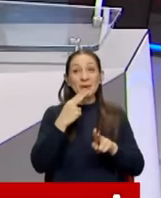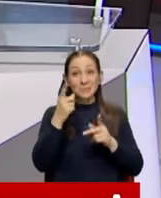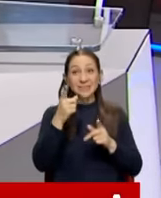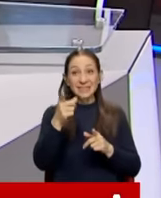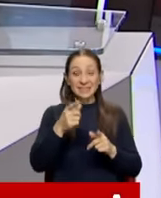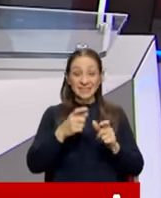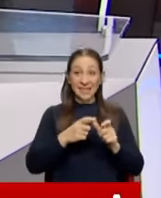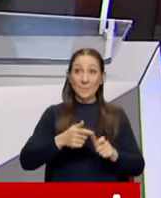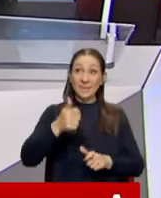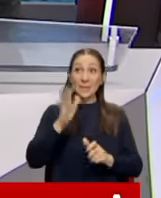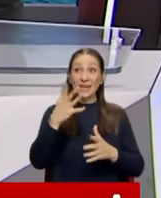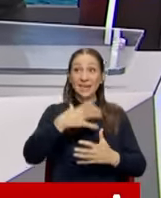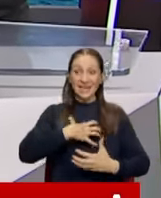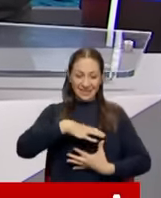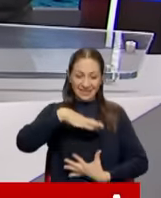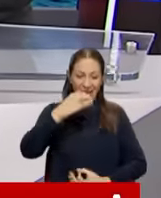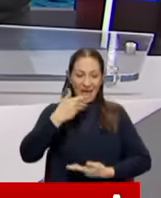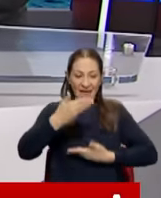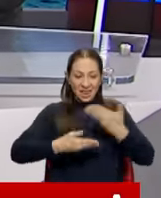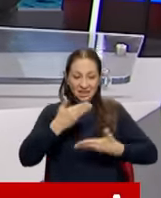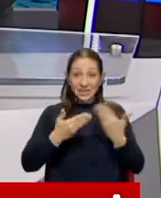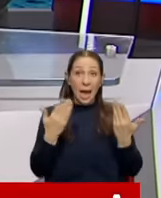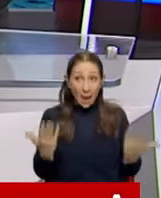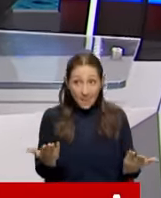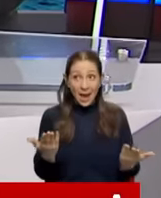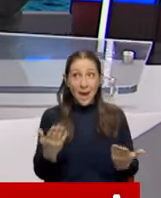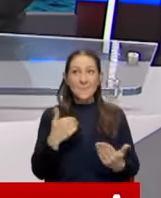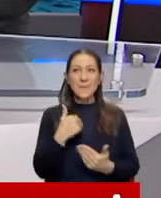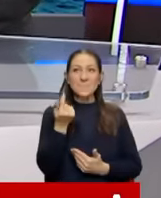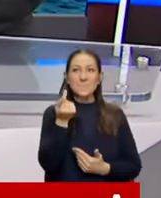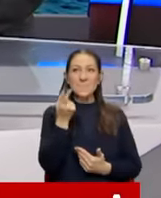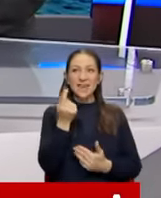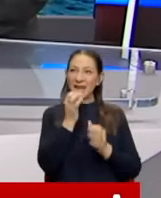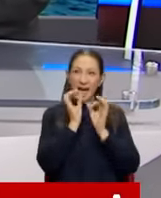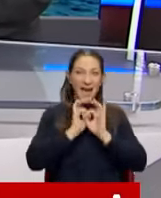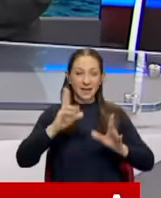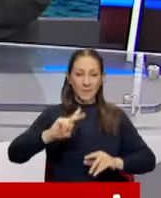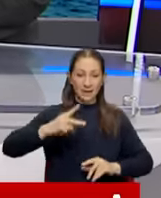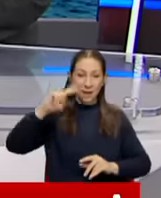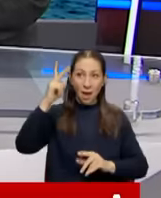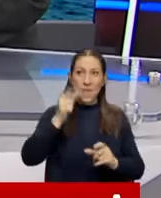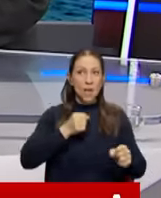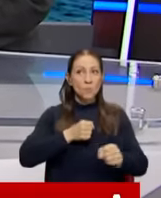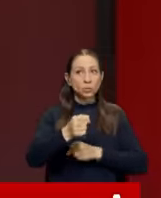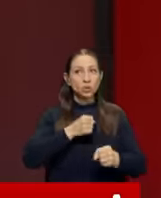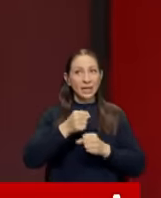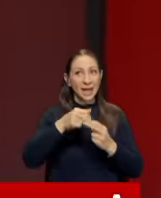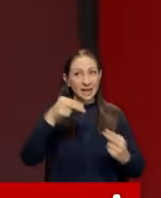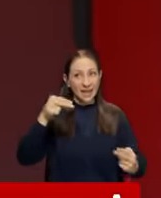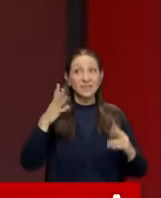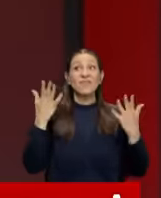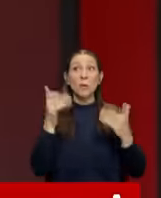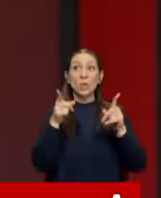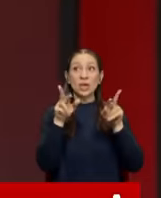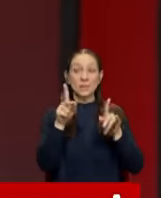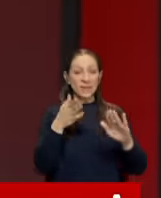sinen başkan belki siz kendiniz de anlatacaksınız ama ben bir harika bir kariyer bir mücadele öyküsü